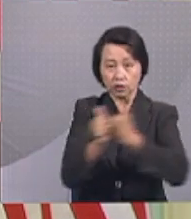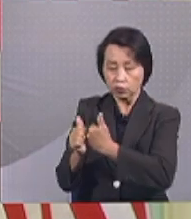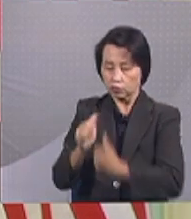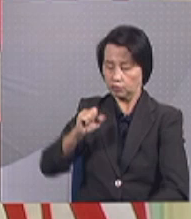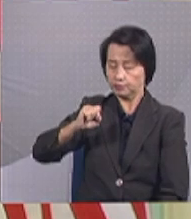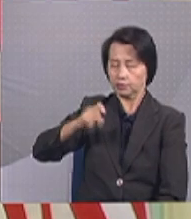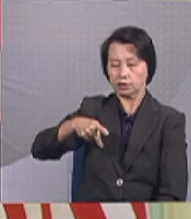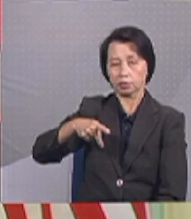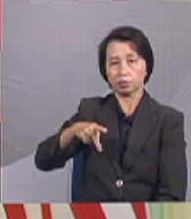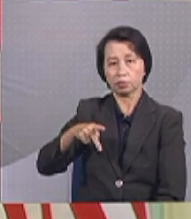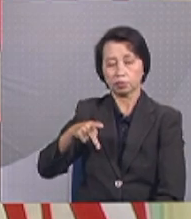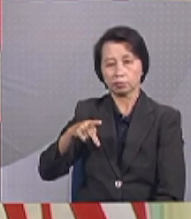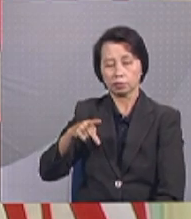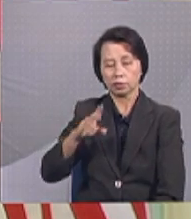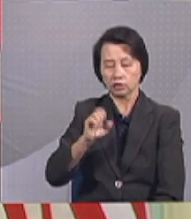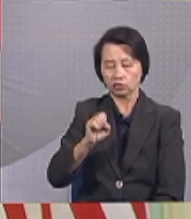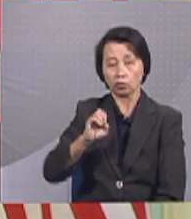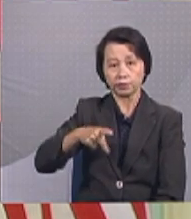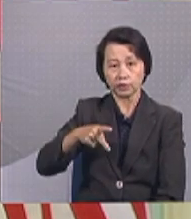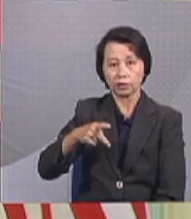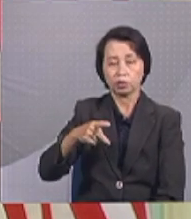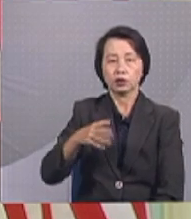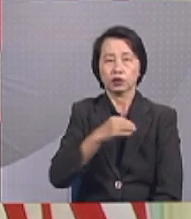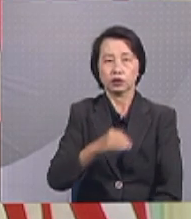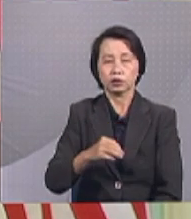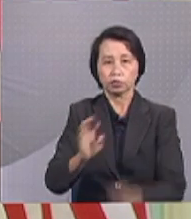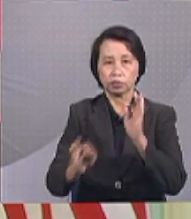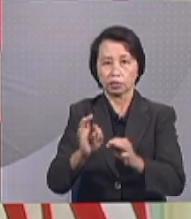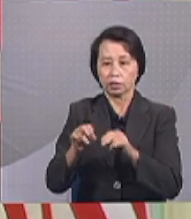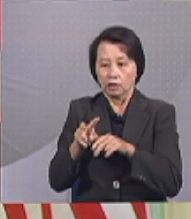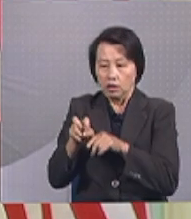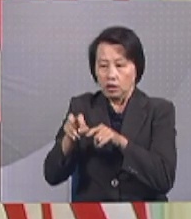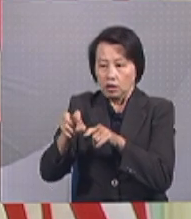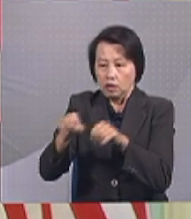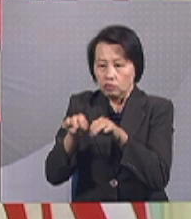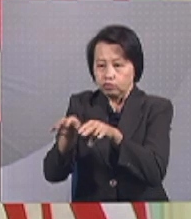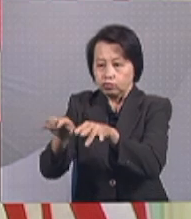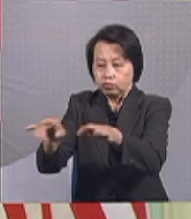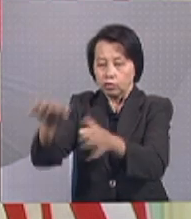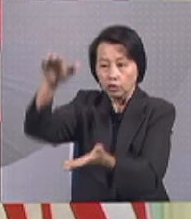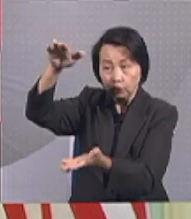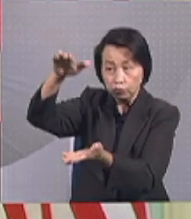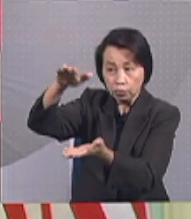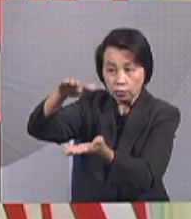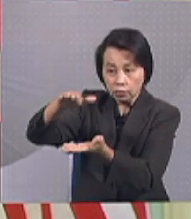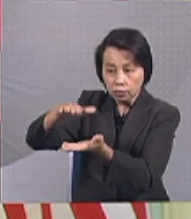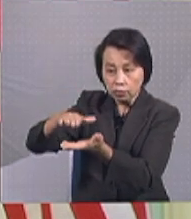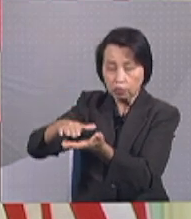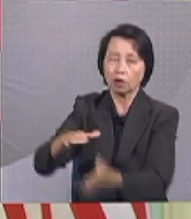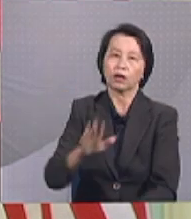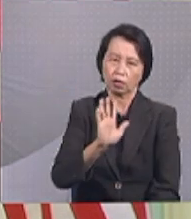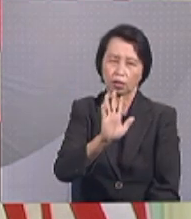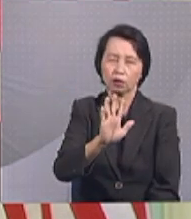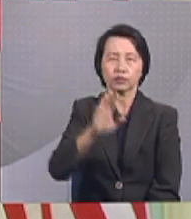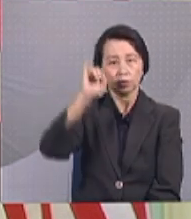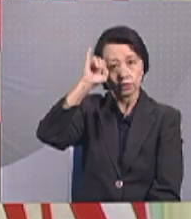dan trend positif COVID ini menurun, insyaAllah satu hari nanti PKP ini